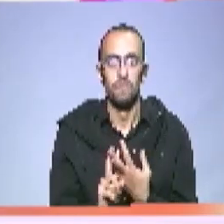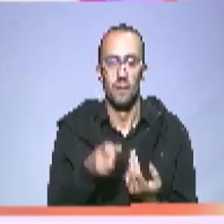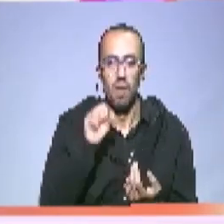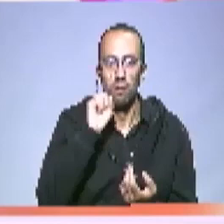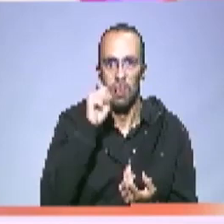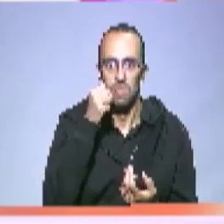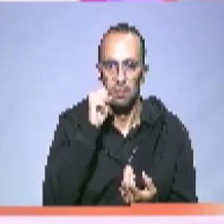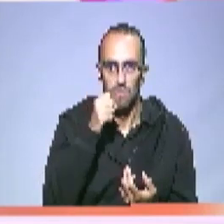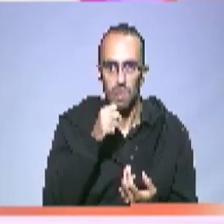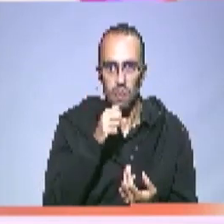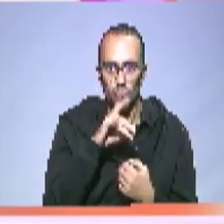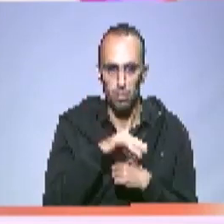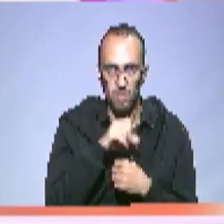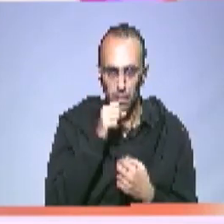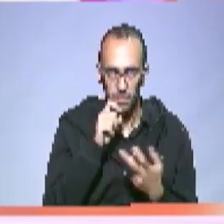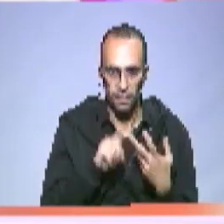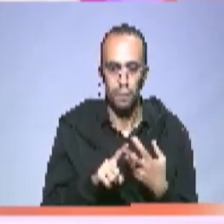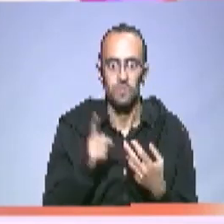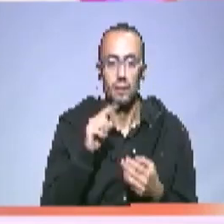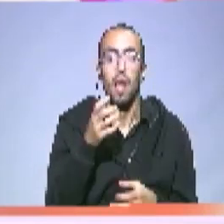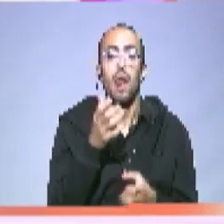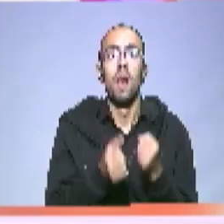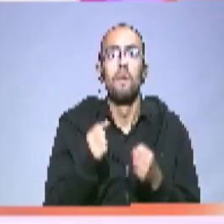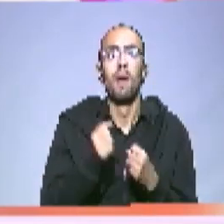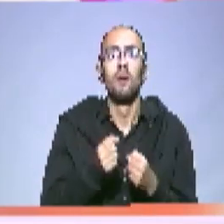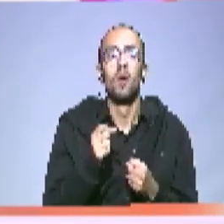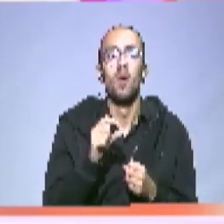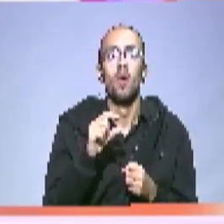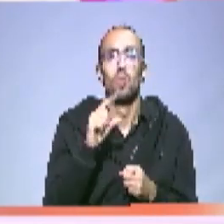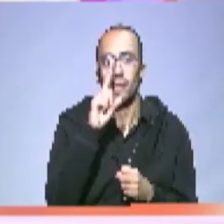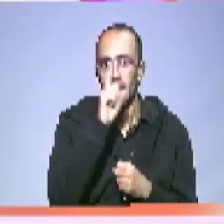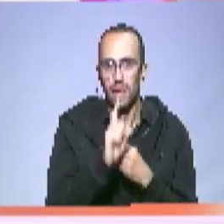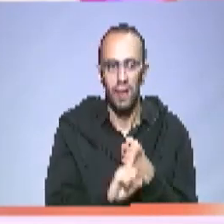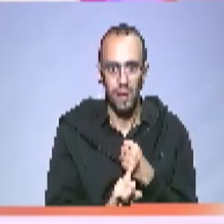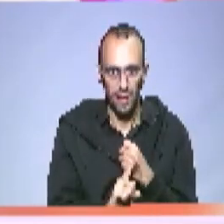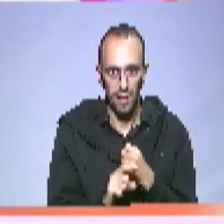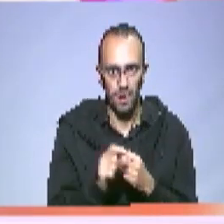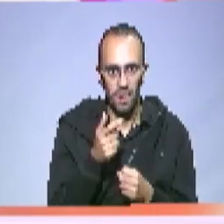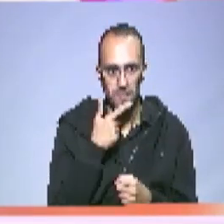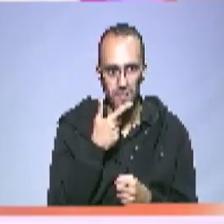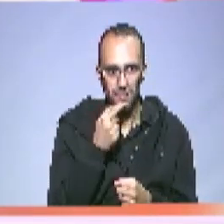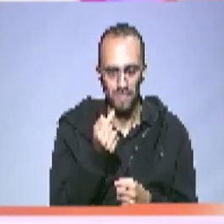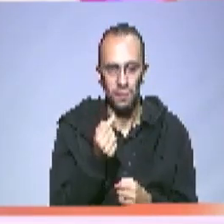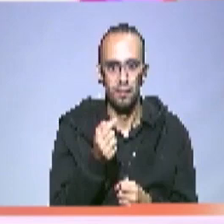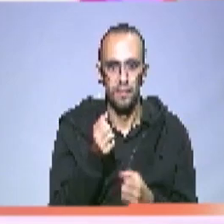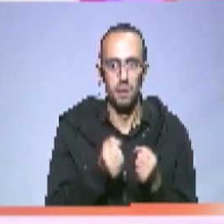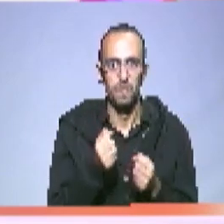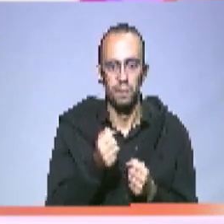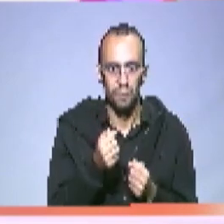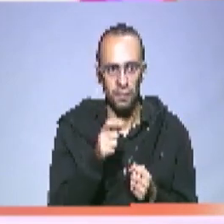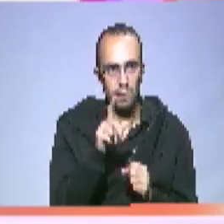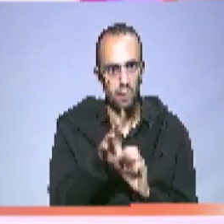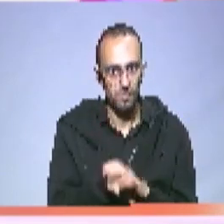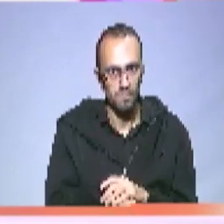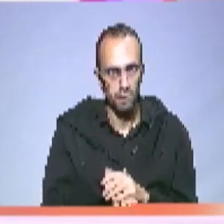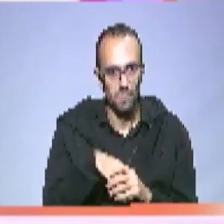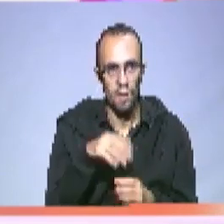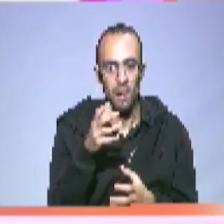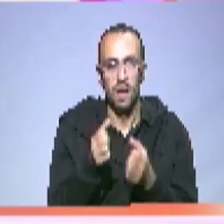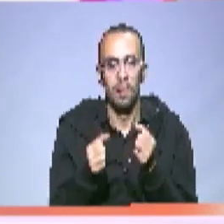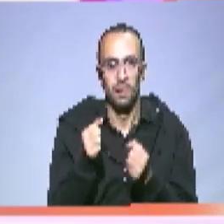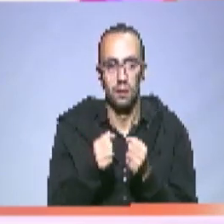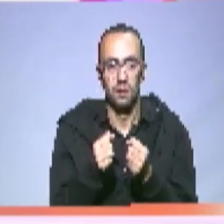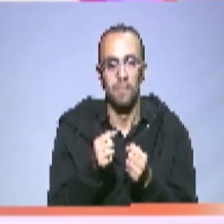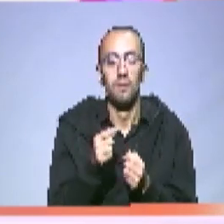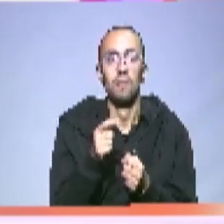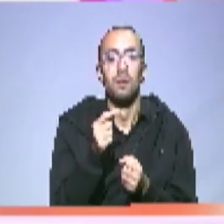جزر. هناخد بقى معانا لبن جوز الهند، واحنا قلنا المره اللي فاتت اللبن جوز الهند احنا بنعمله ازاي، قلنا بننقع اللبن، بننقع